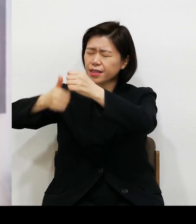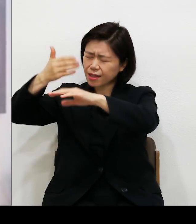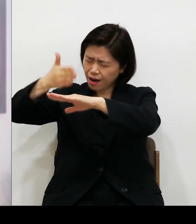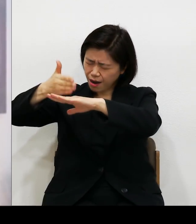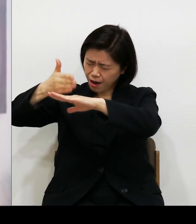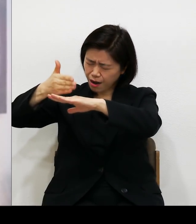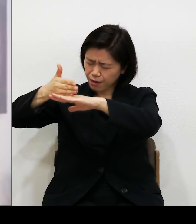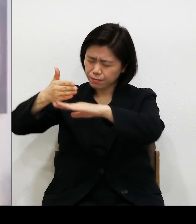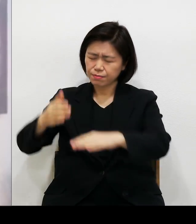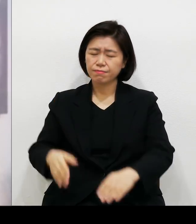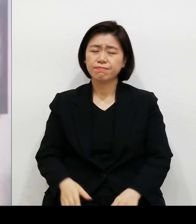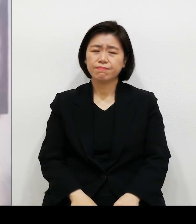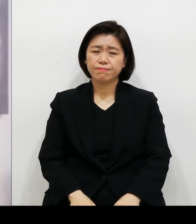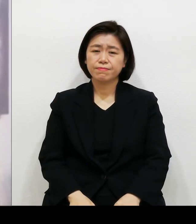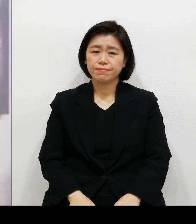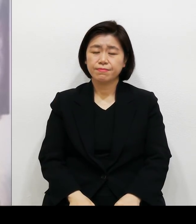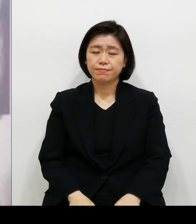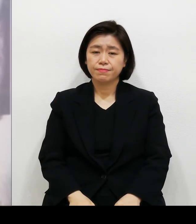감사합니다.